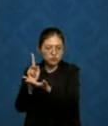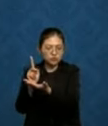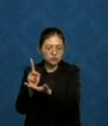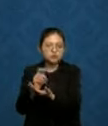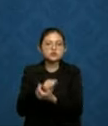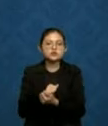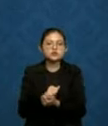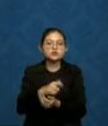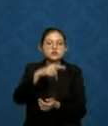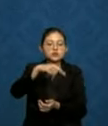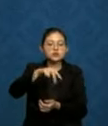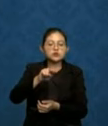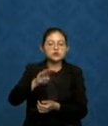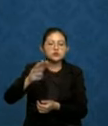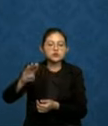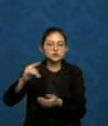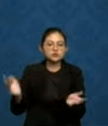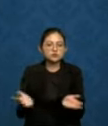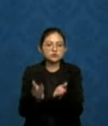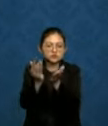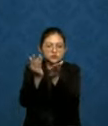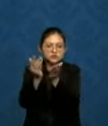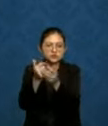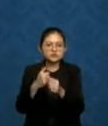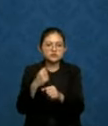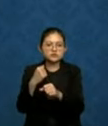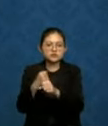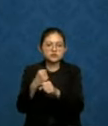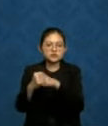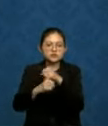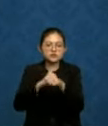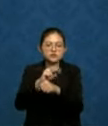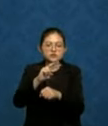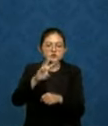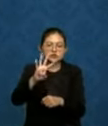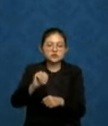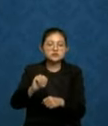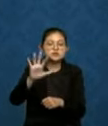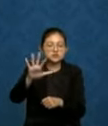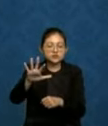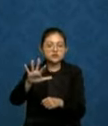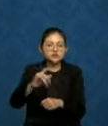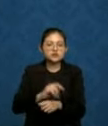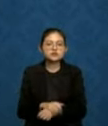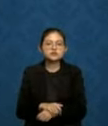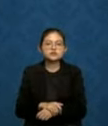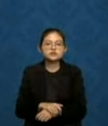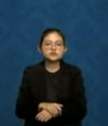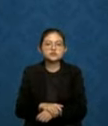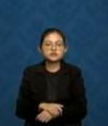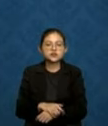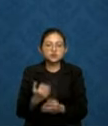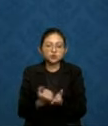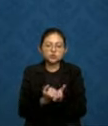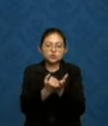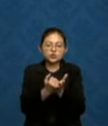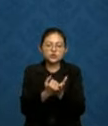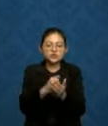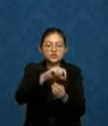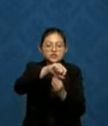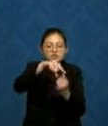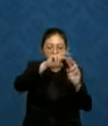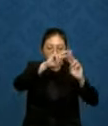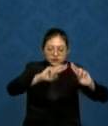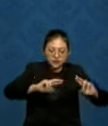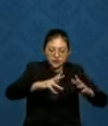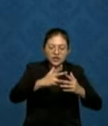ได้ตามพรบส่งเสริมการพัฒนาฝีมือแรงงานพุทธศักราช2545หรือการช่วยเหลืออุดหนุนกิจการ